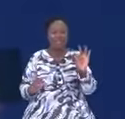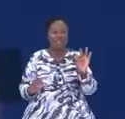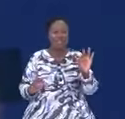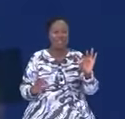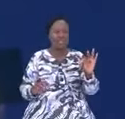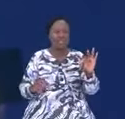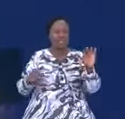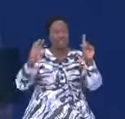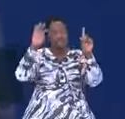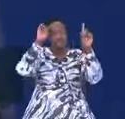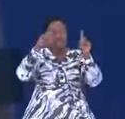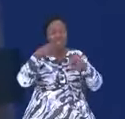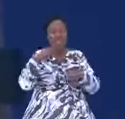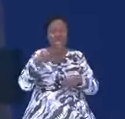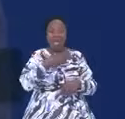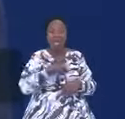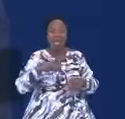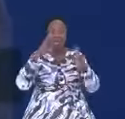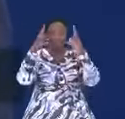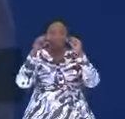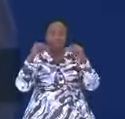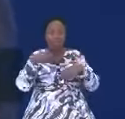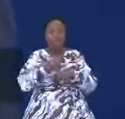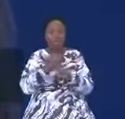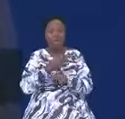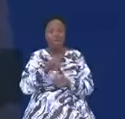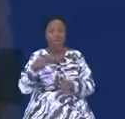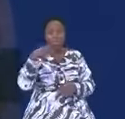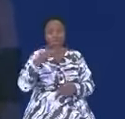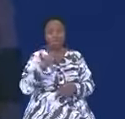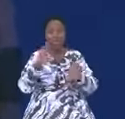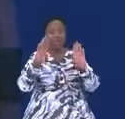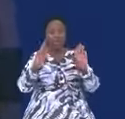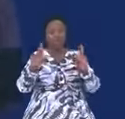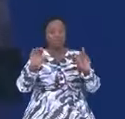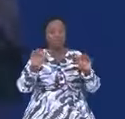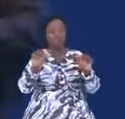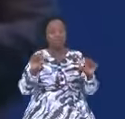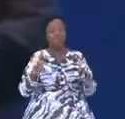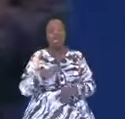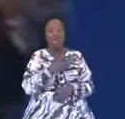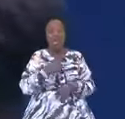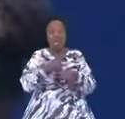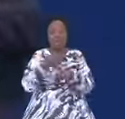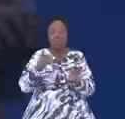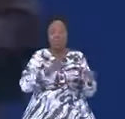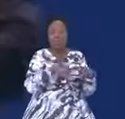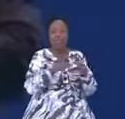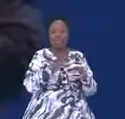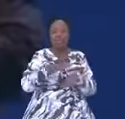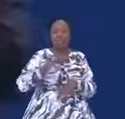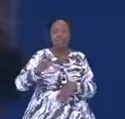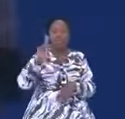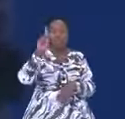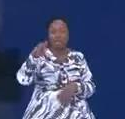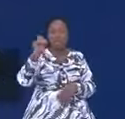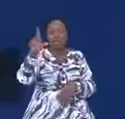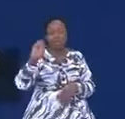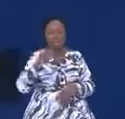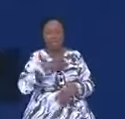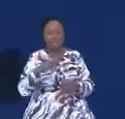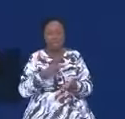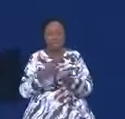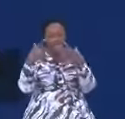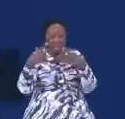serpent d'airain et le plaza sur une perche et quiconque ce soit dans ta vie